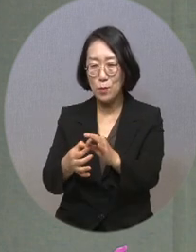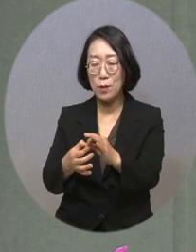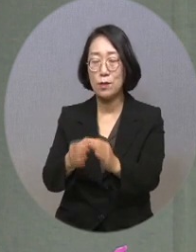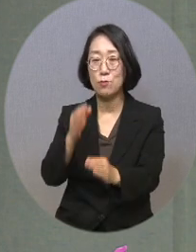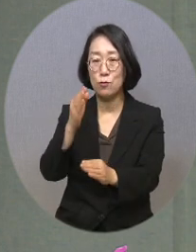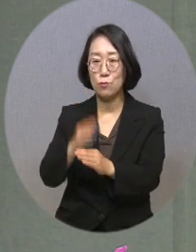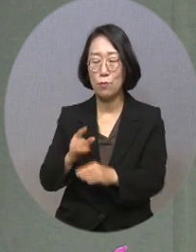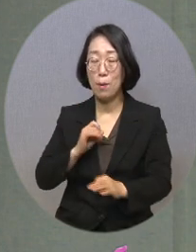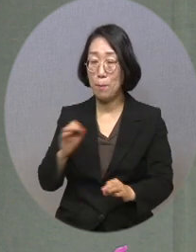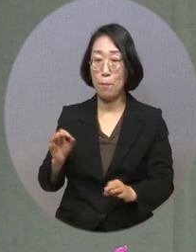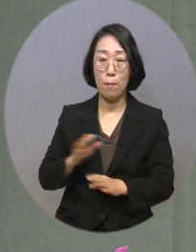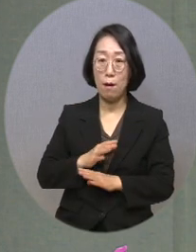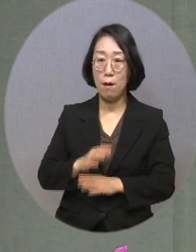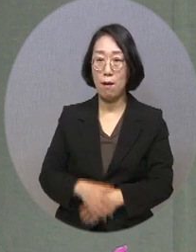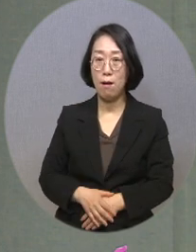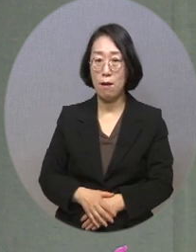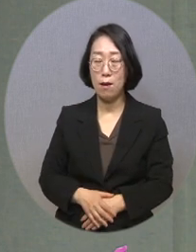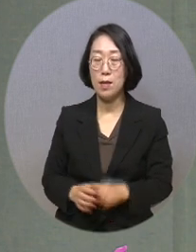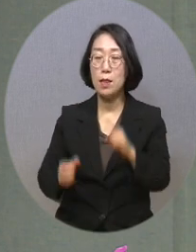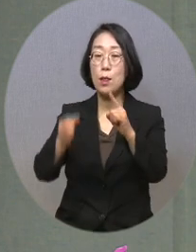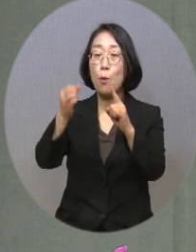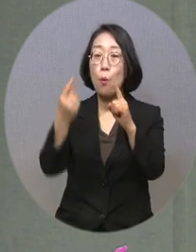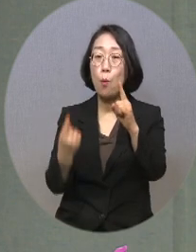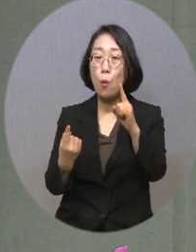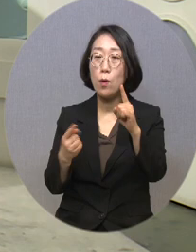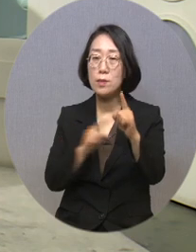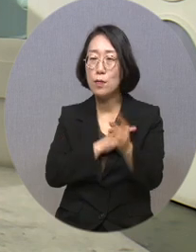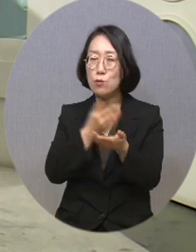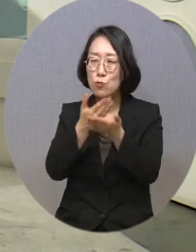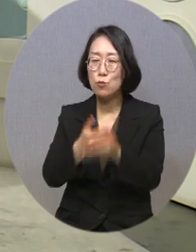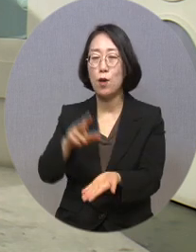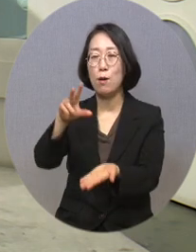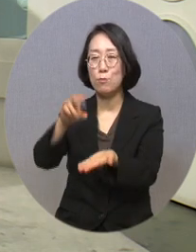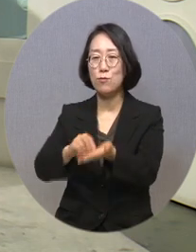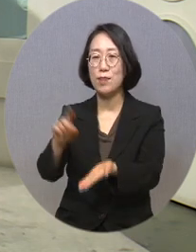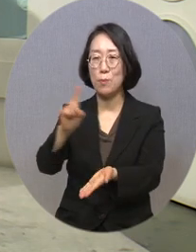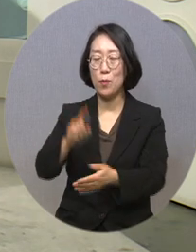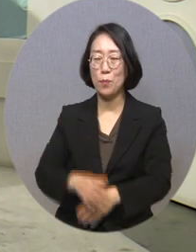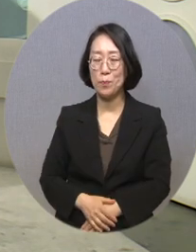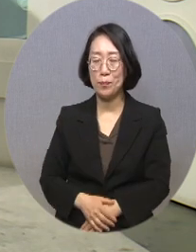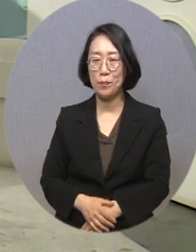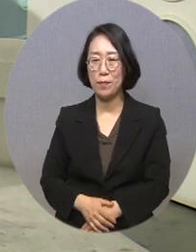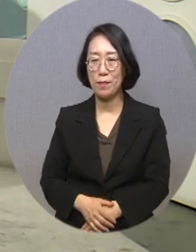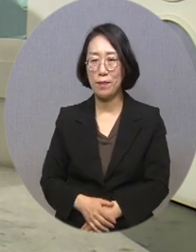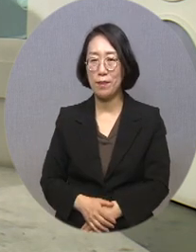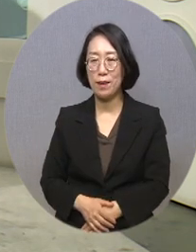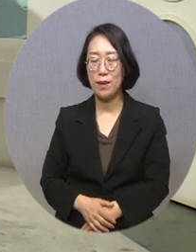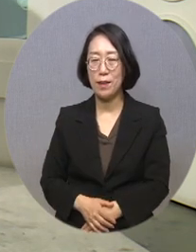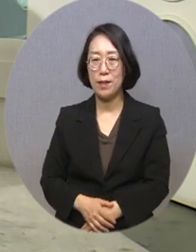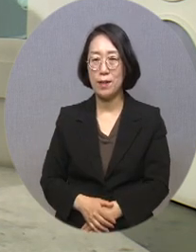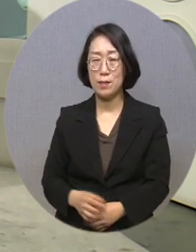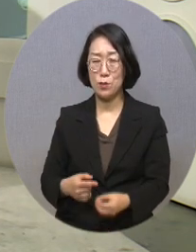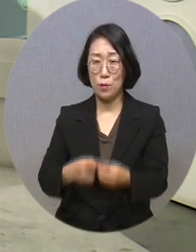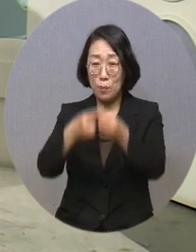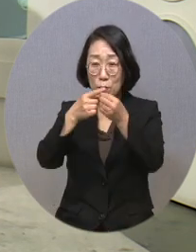그런데 놀랐는데 그럼 네. 제1호의 아젠다는 뭡니까? 예, 우선 제1호의 아젠다는 이게 그